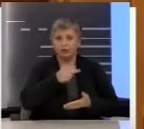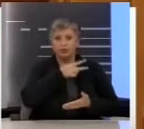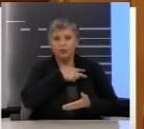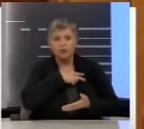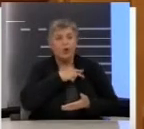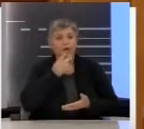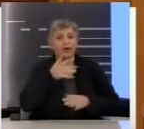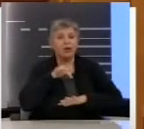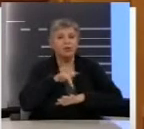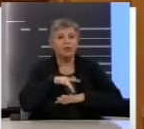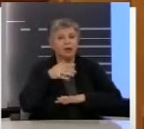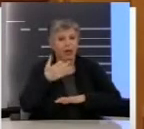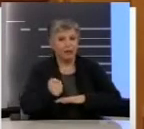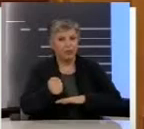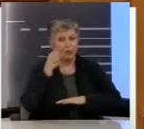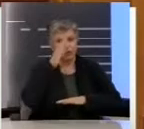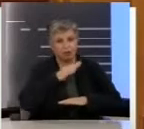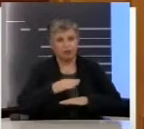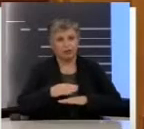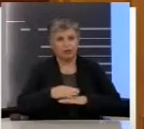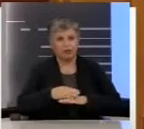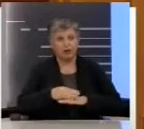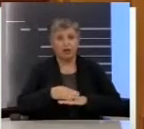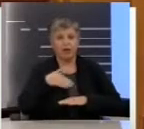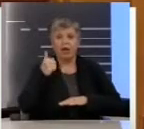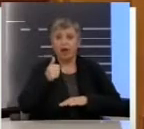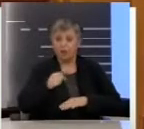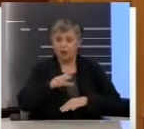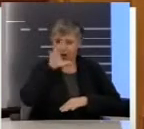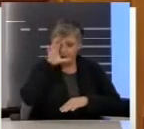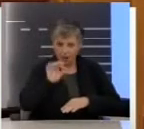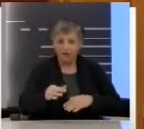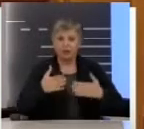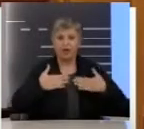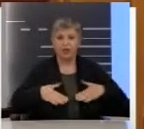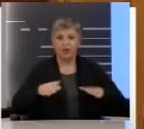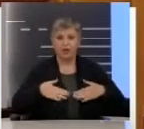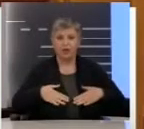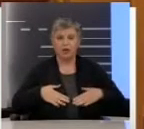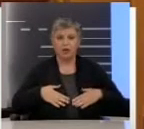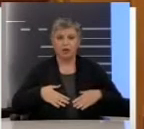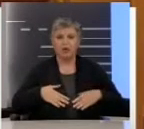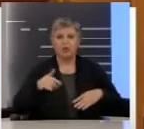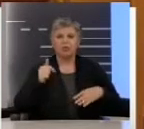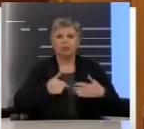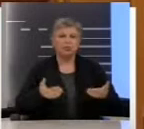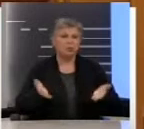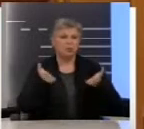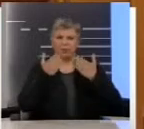ψυχοπαθολογία, ή για πραγματική βούληση, που νομίζω ότι εκεί δεν